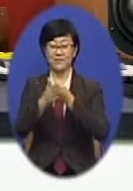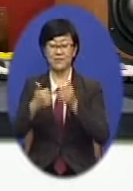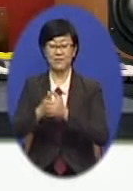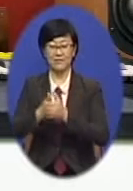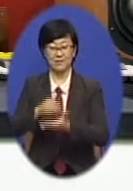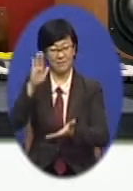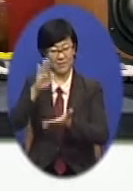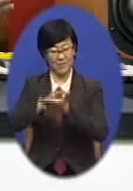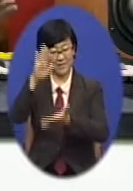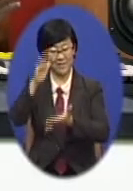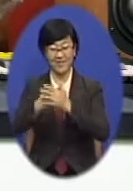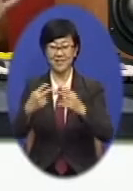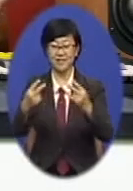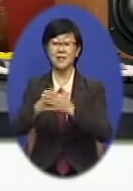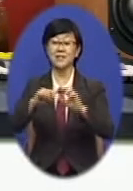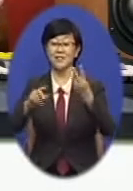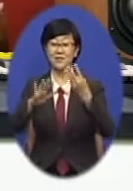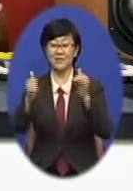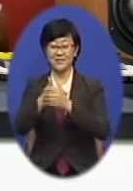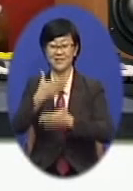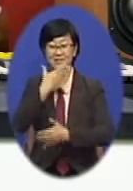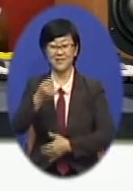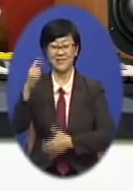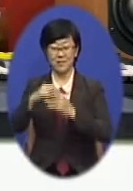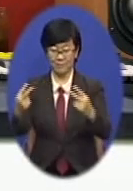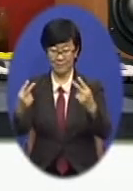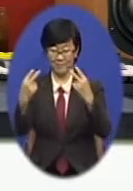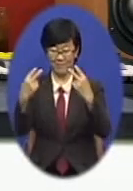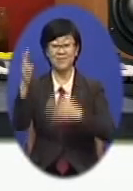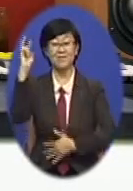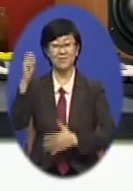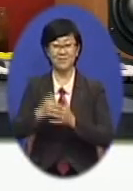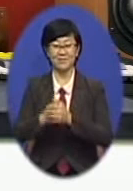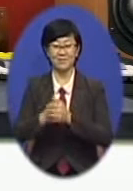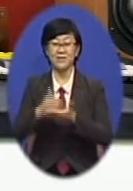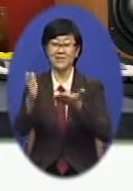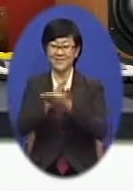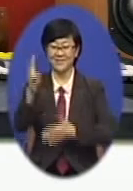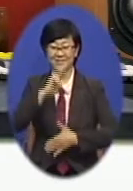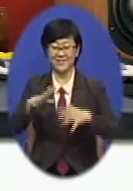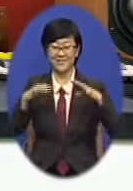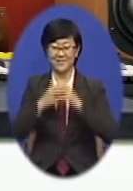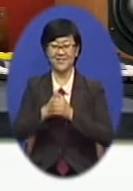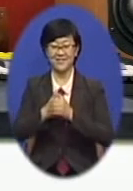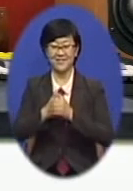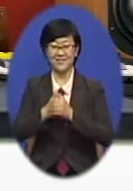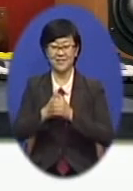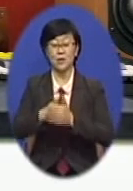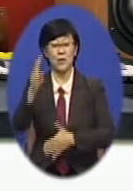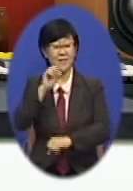팬이 되셔서 300여 분이 복지TV 바라보고 계시면서 나눔 노래자랑에 전부 잘하시는